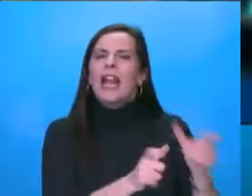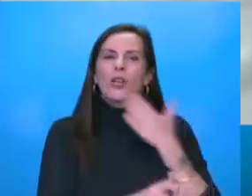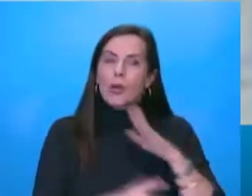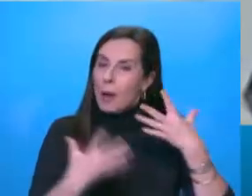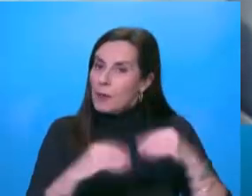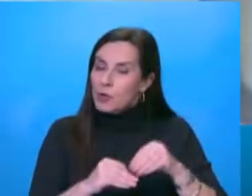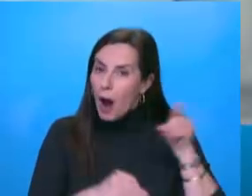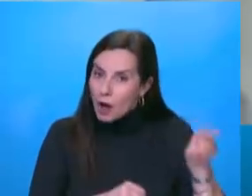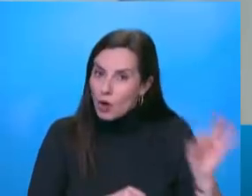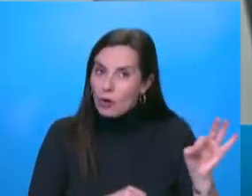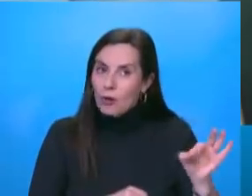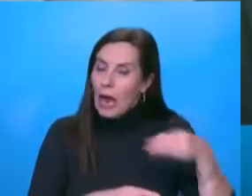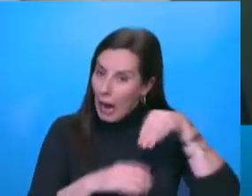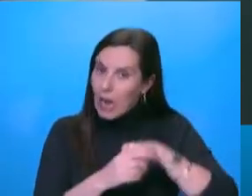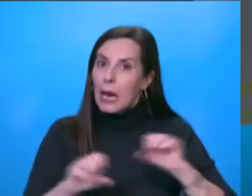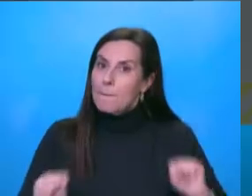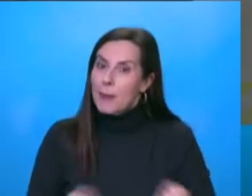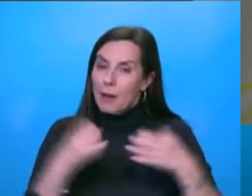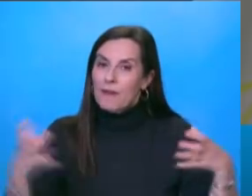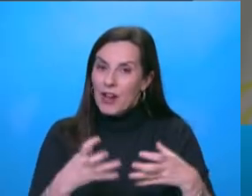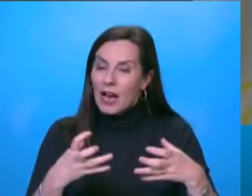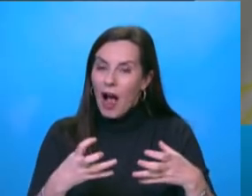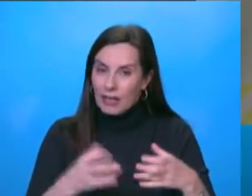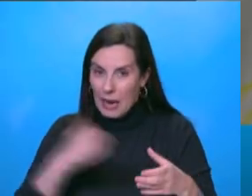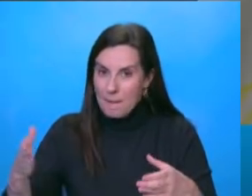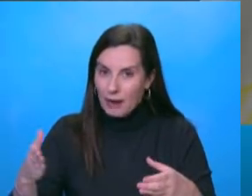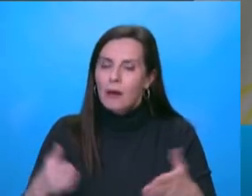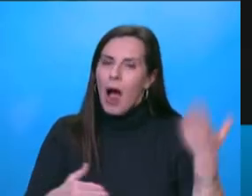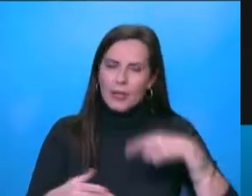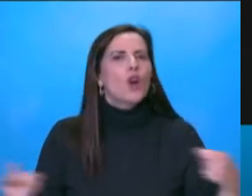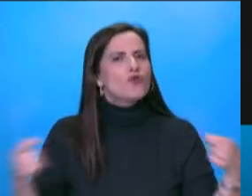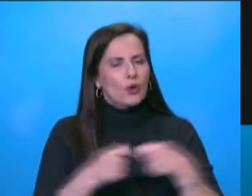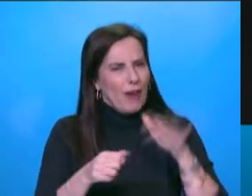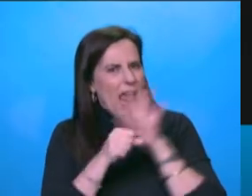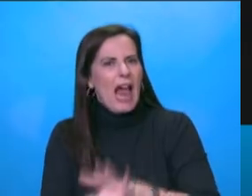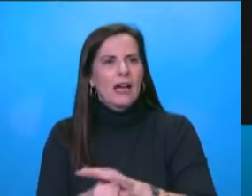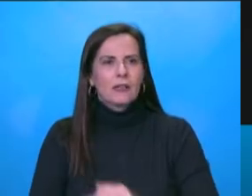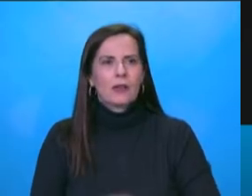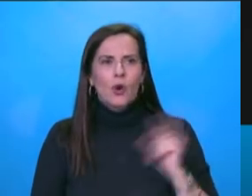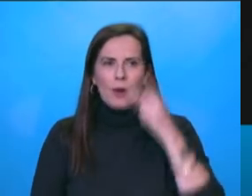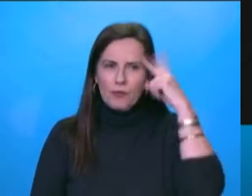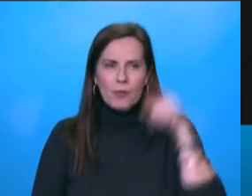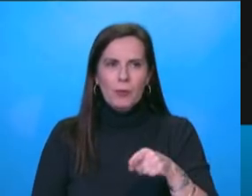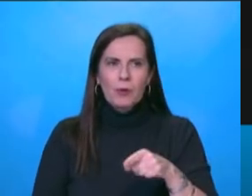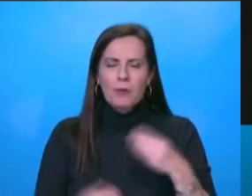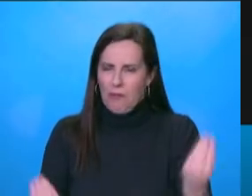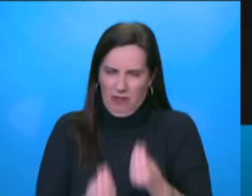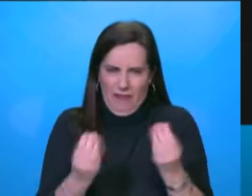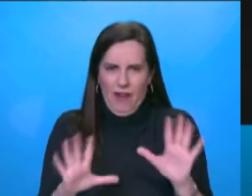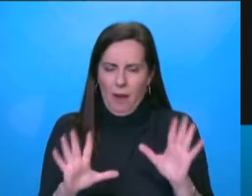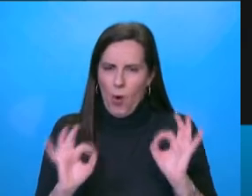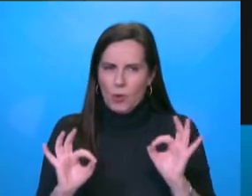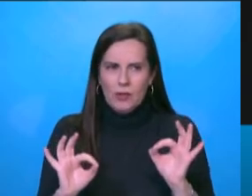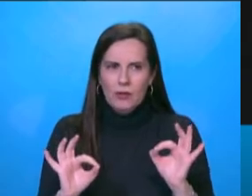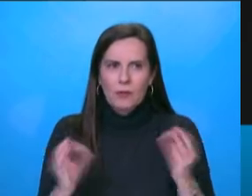דוד, שחלקה פעילה במפלגת האיחוד הלאומי, הייתה שותפה ללחץ. כולם הבינו שמדובר פה